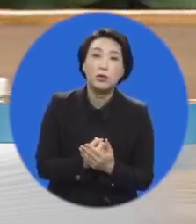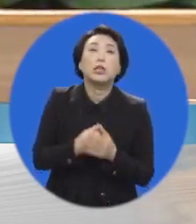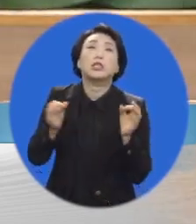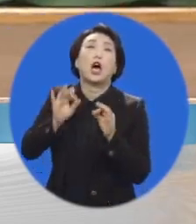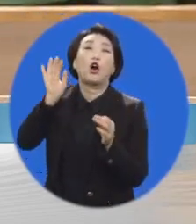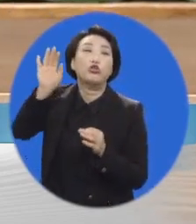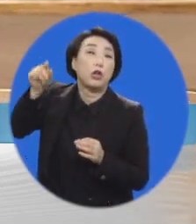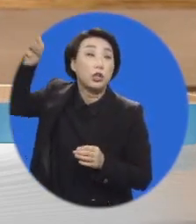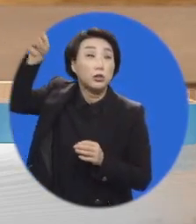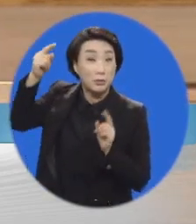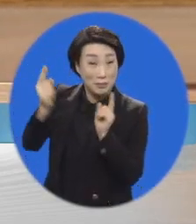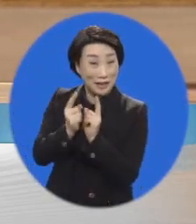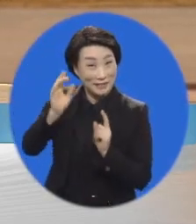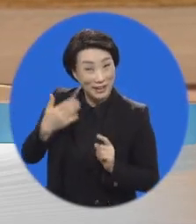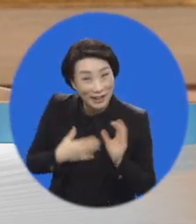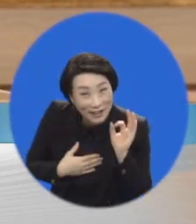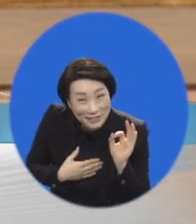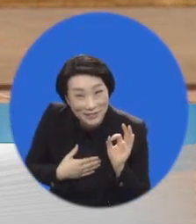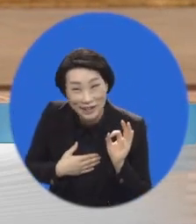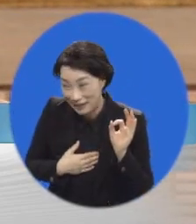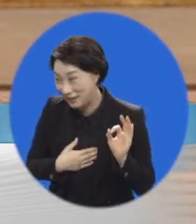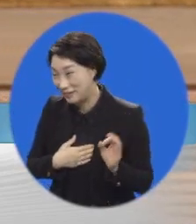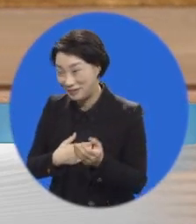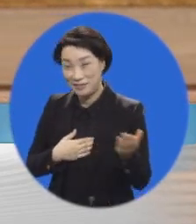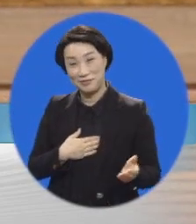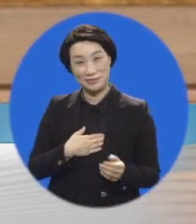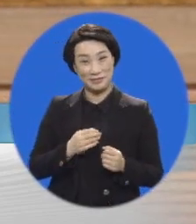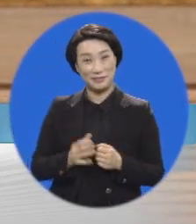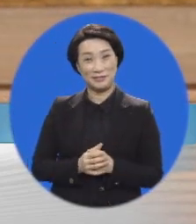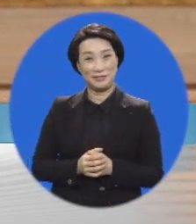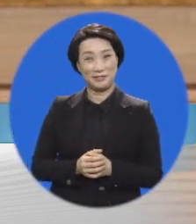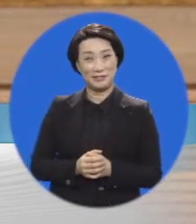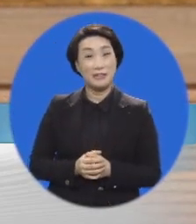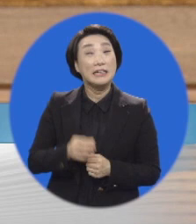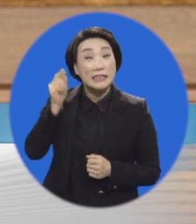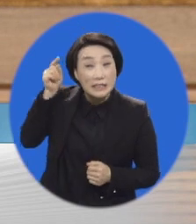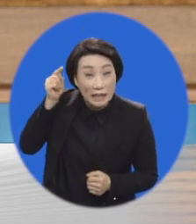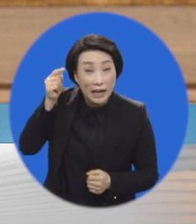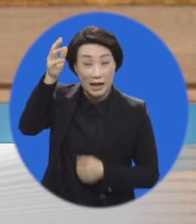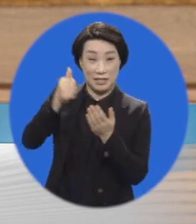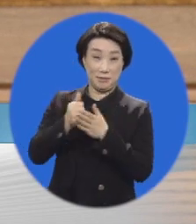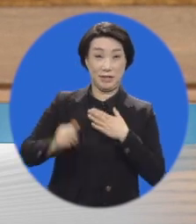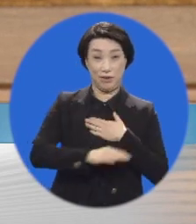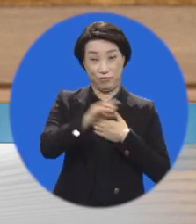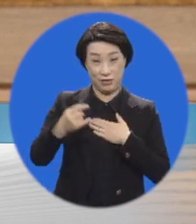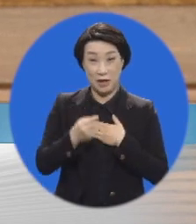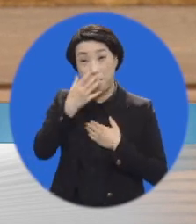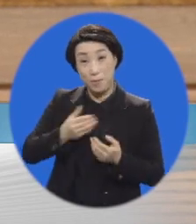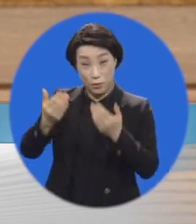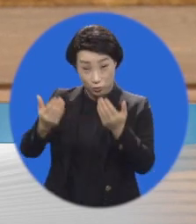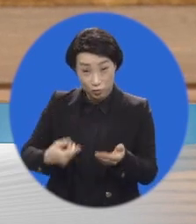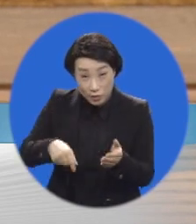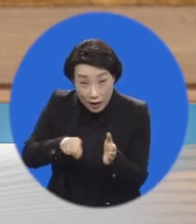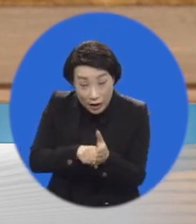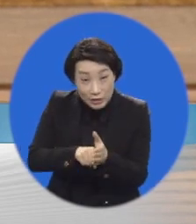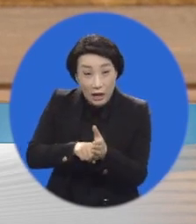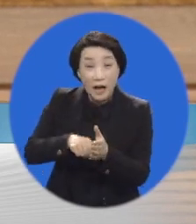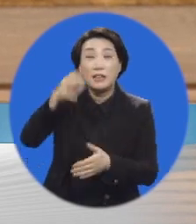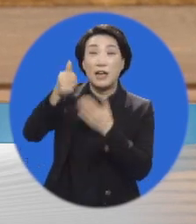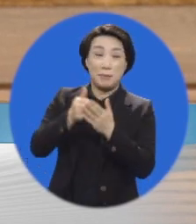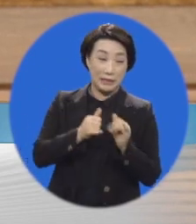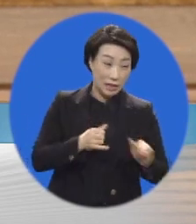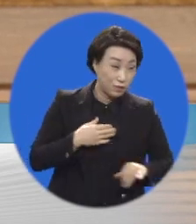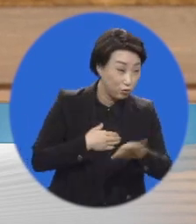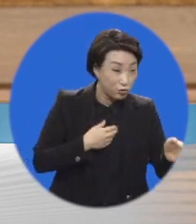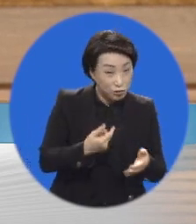이 말이야. 알았습니까? 네. 이것이 하나님 우리에게 축복하시려는 하나님이 인간을